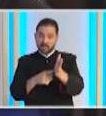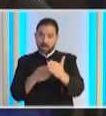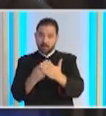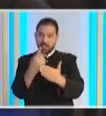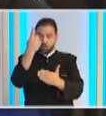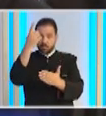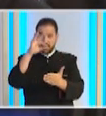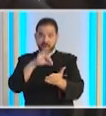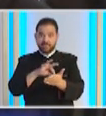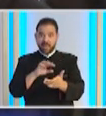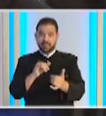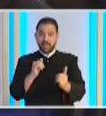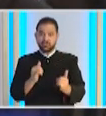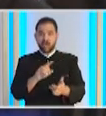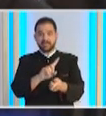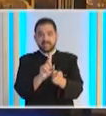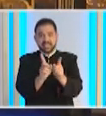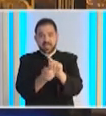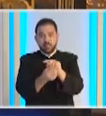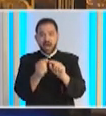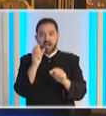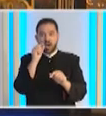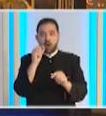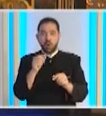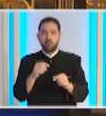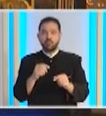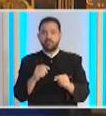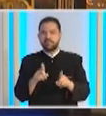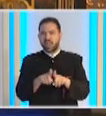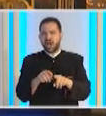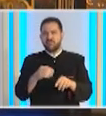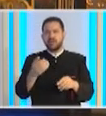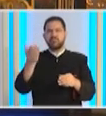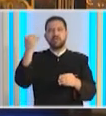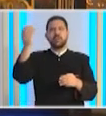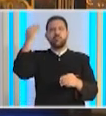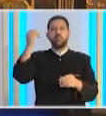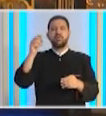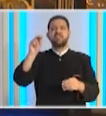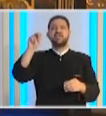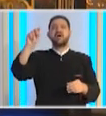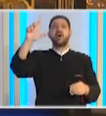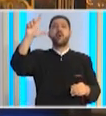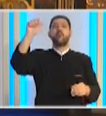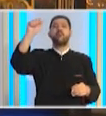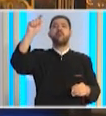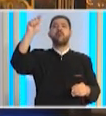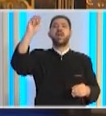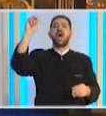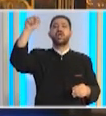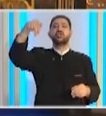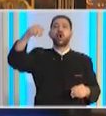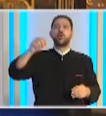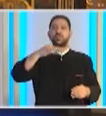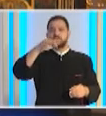premieră ideea de schimbare a omului. Platon în Antichitate spunea că atunci când se